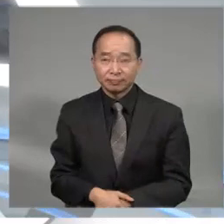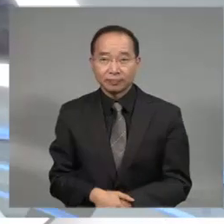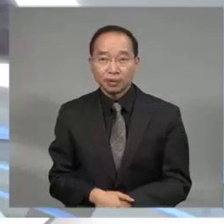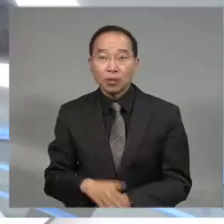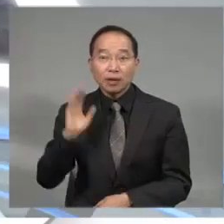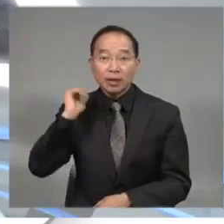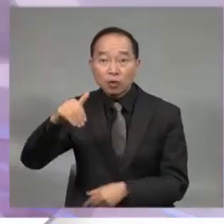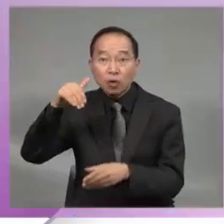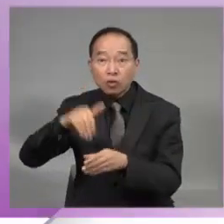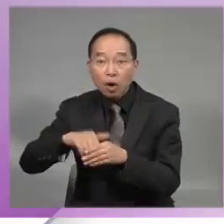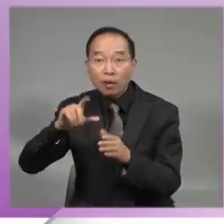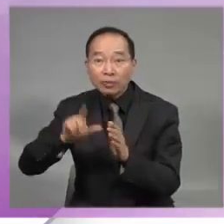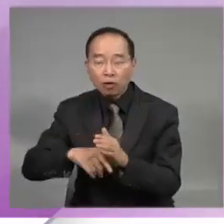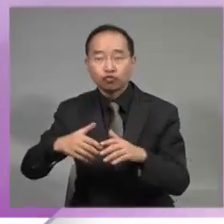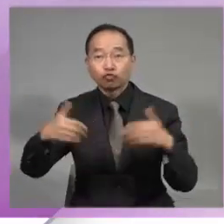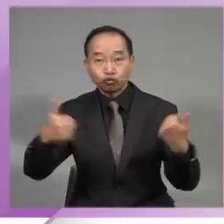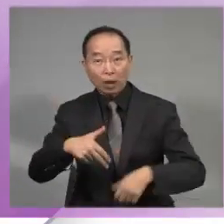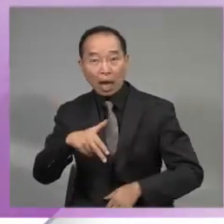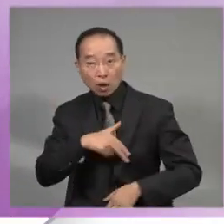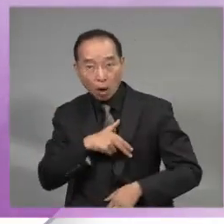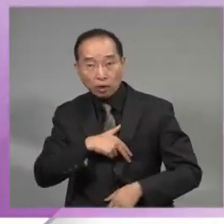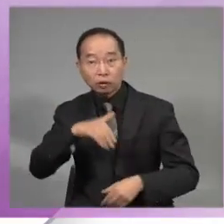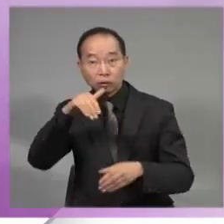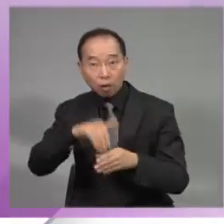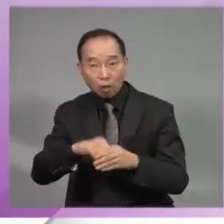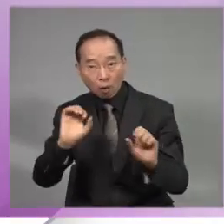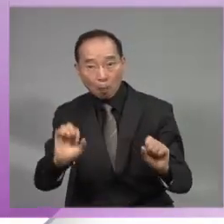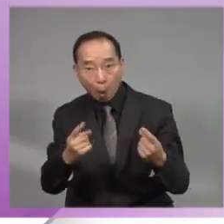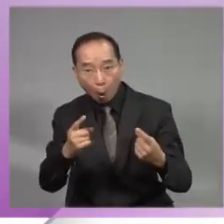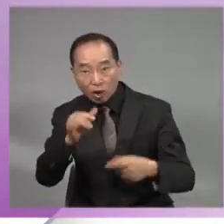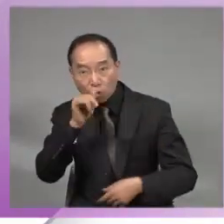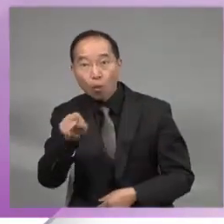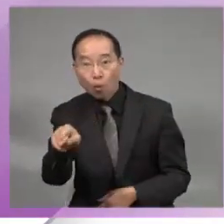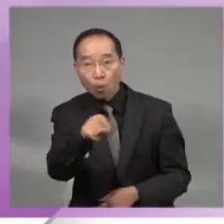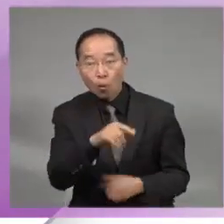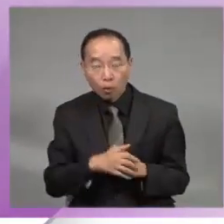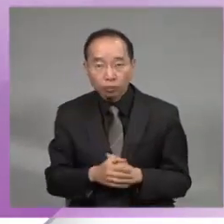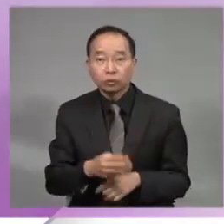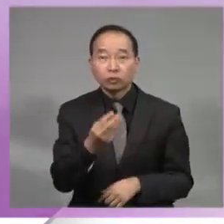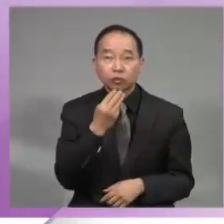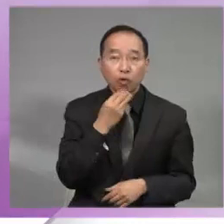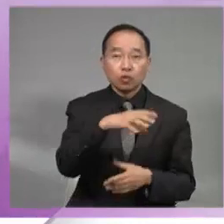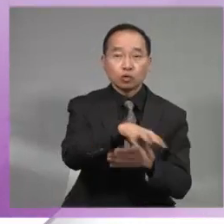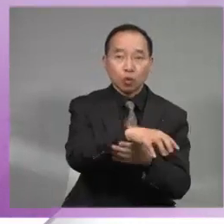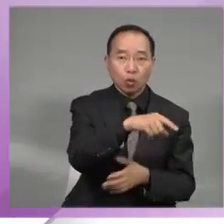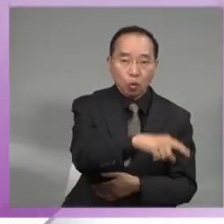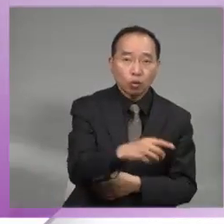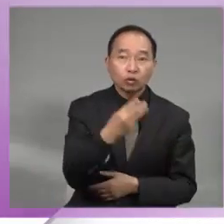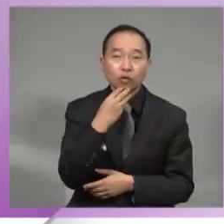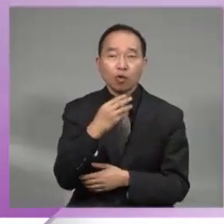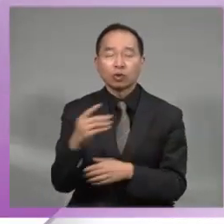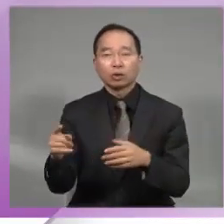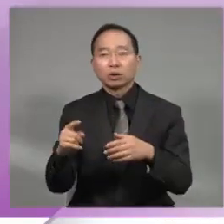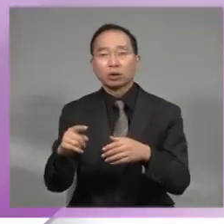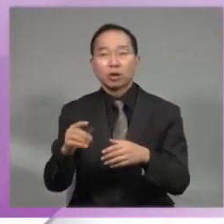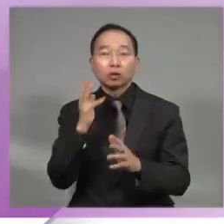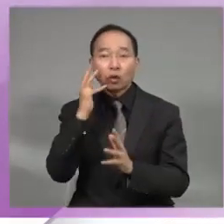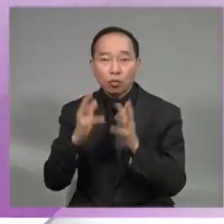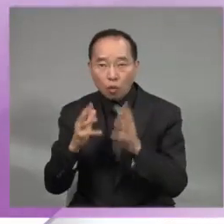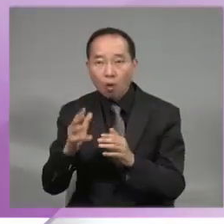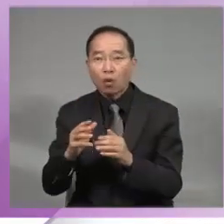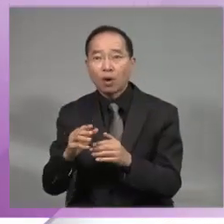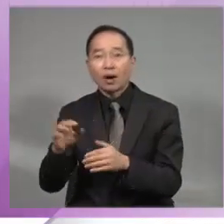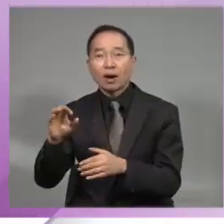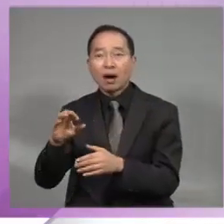대통령 선거에서는 국회의원 재보궐선거도 함께 실시되고 있습니다. 서울 종로구, 서울 서초갑, 경기